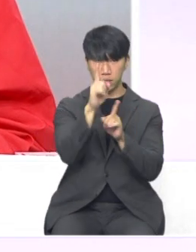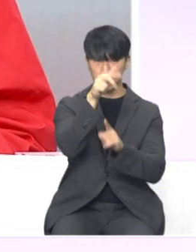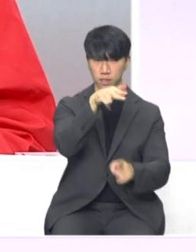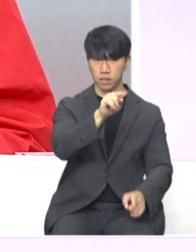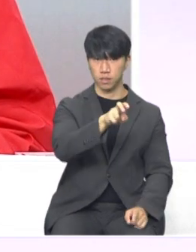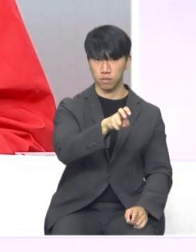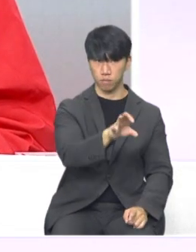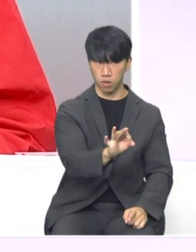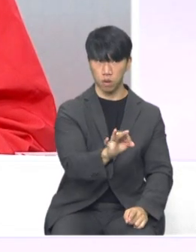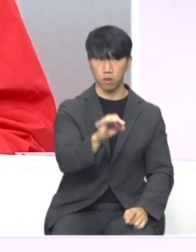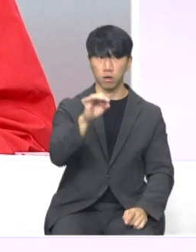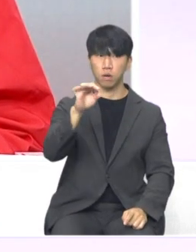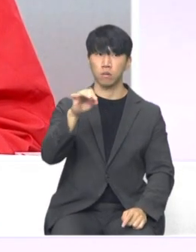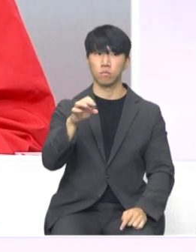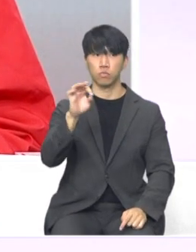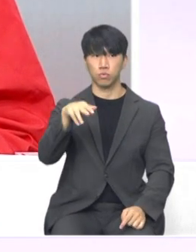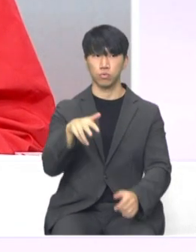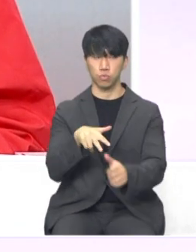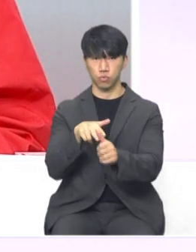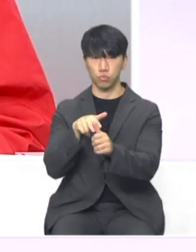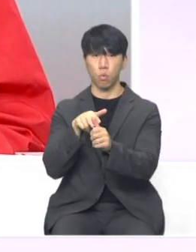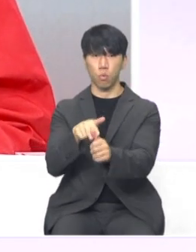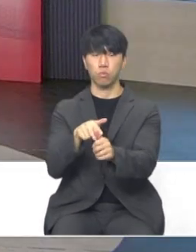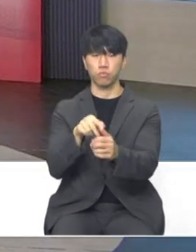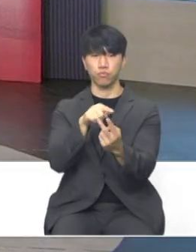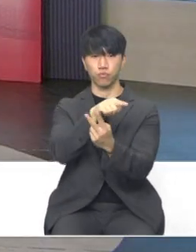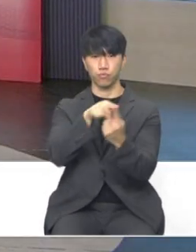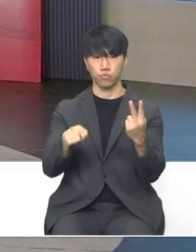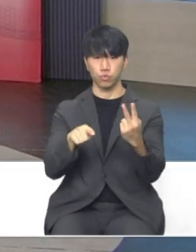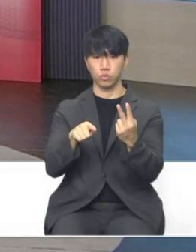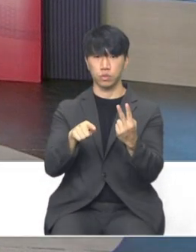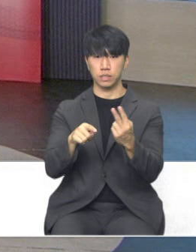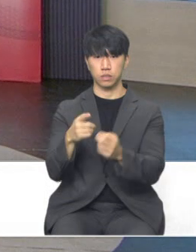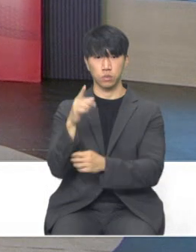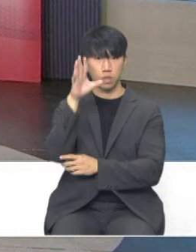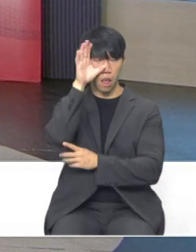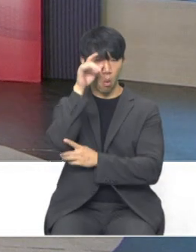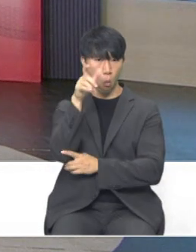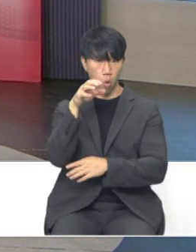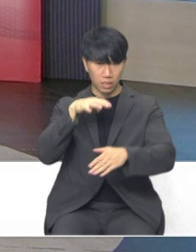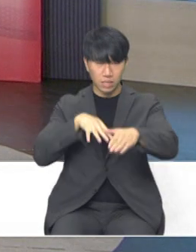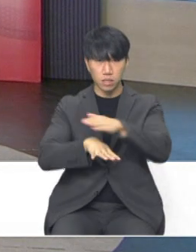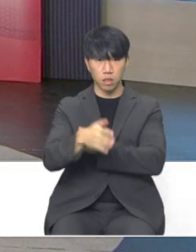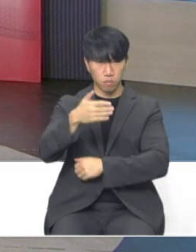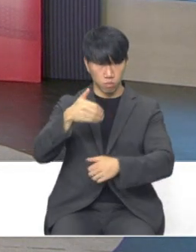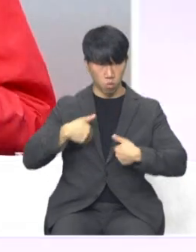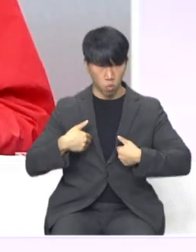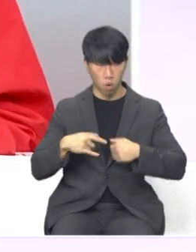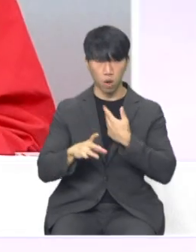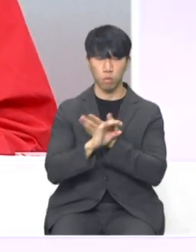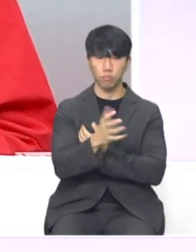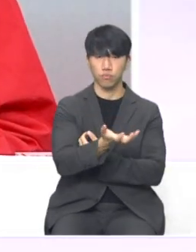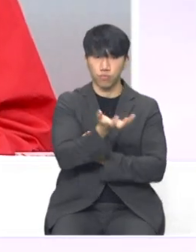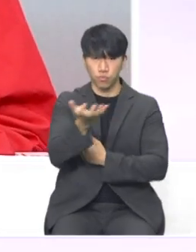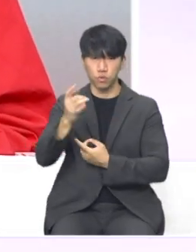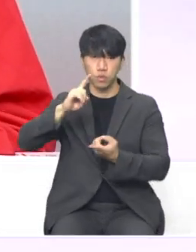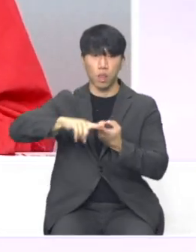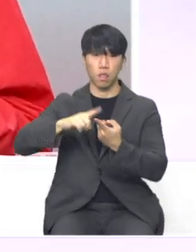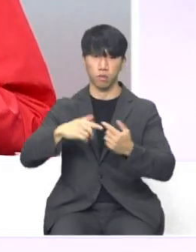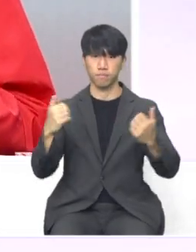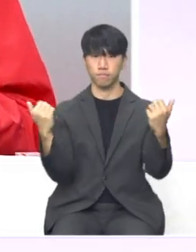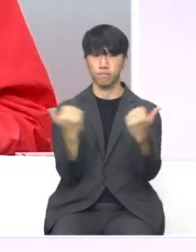국회의원과 윤영선 전 후보가 각각 탄약고를 지하화해야 한다는 공약과 부지를 이전해야 한다는 공약으로 맞붙은 바